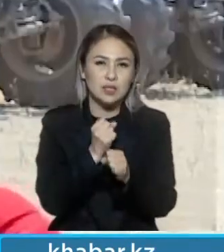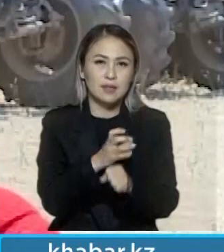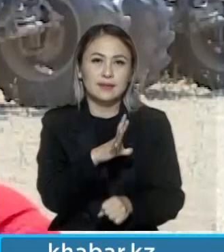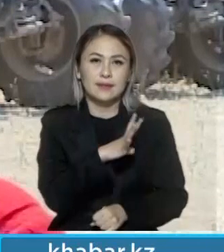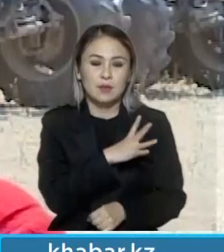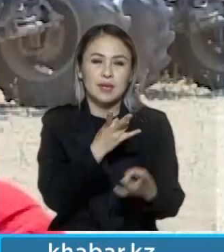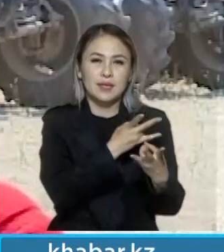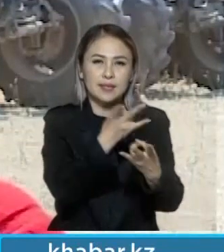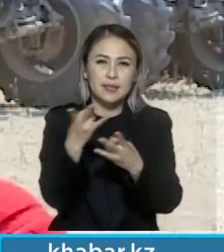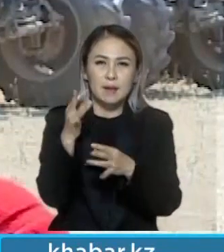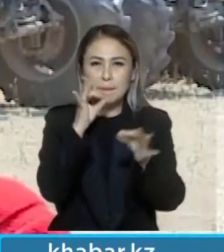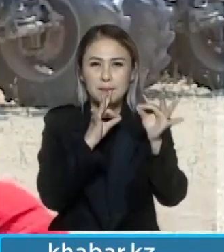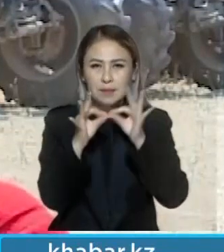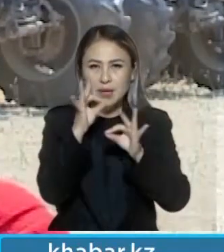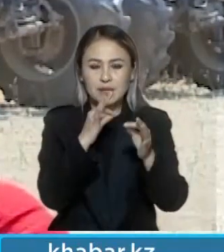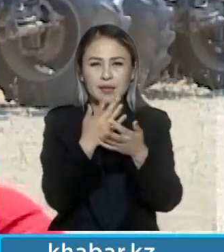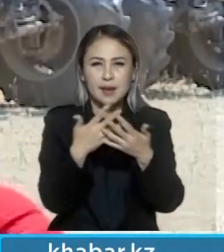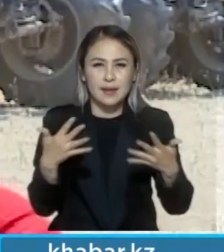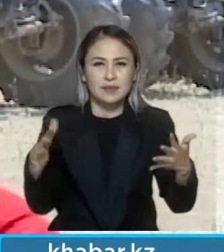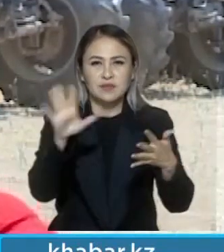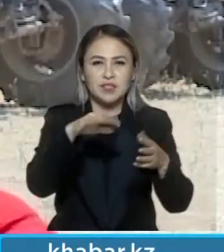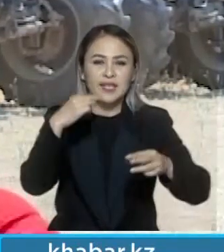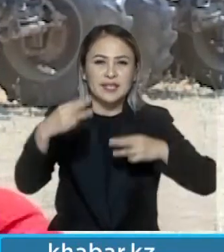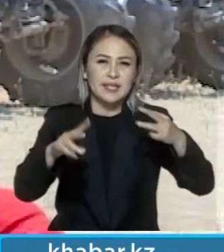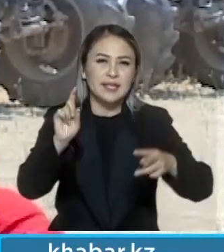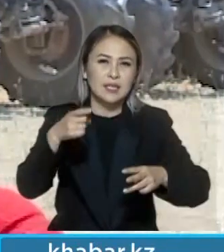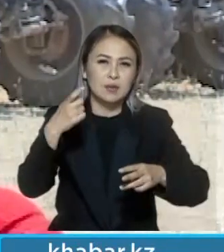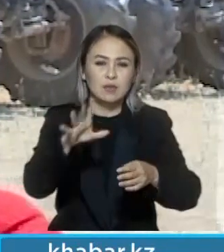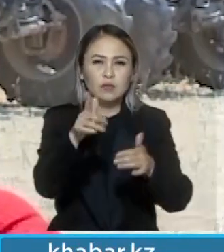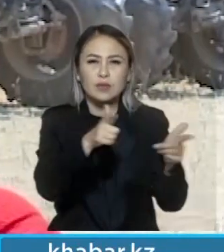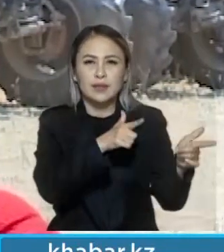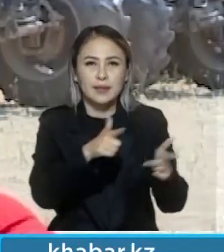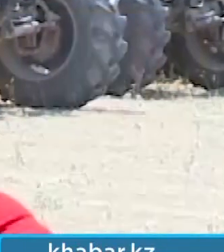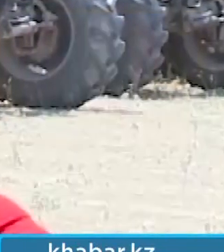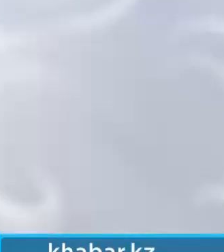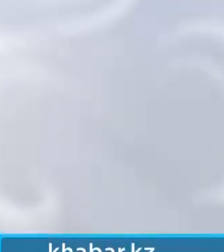жасадық. Керек препараттар барлығы түгел алынды, техникамыз барлығы дайын.